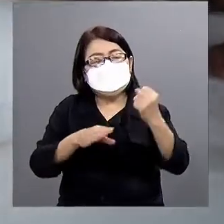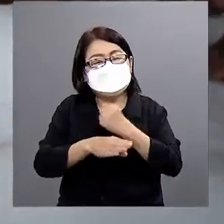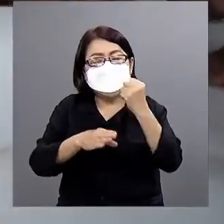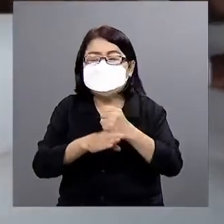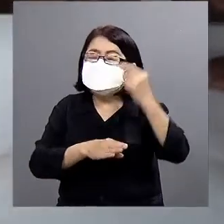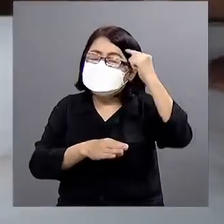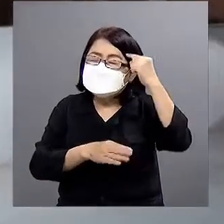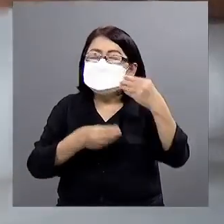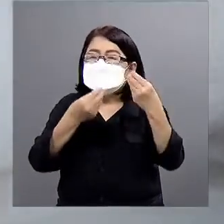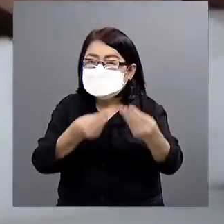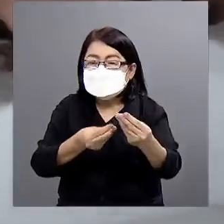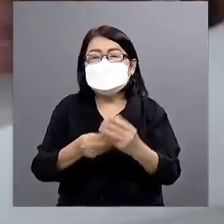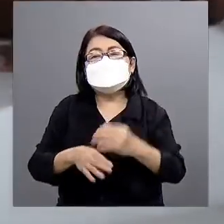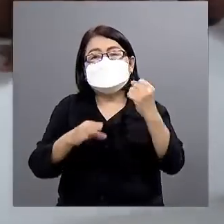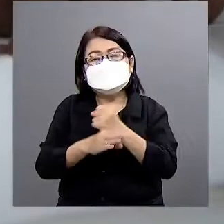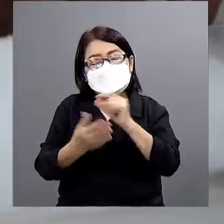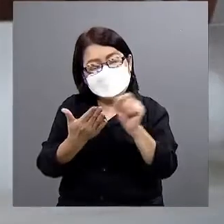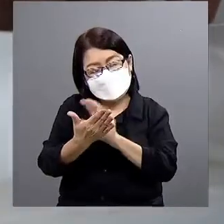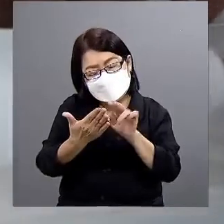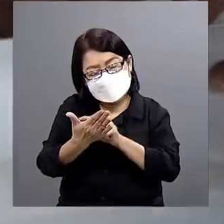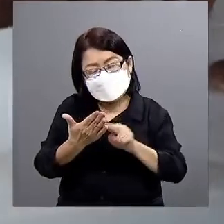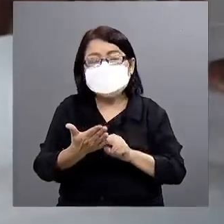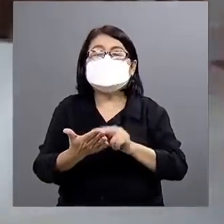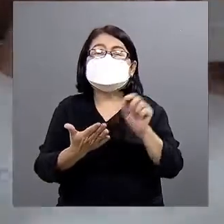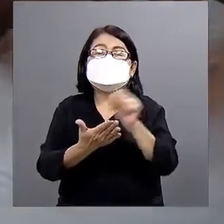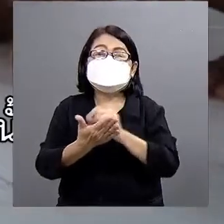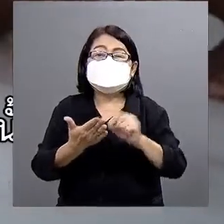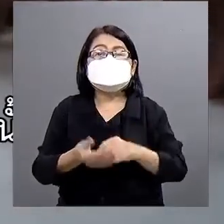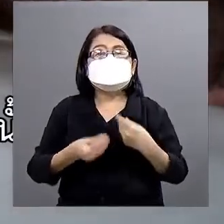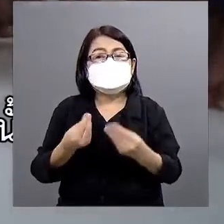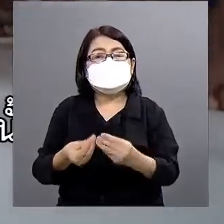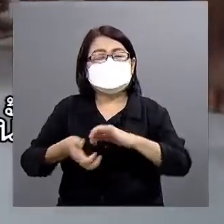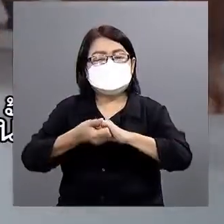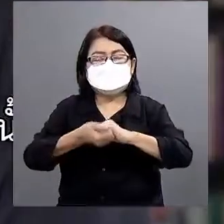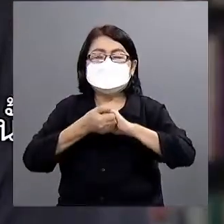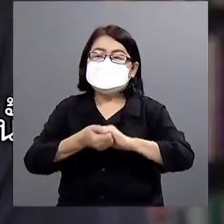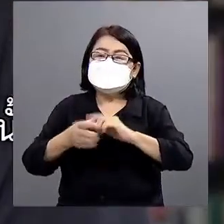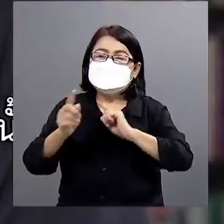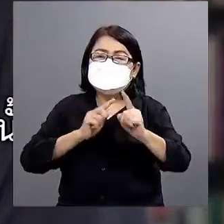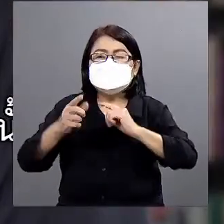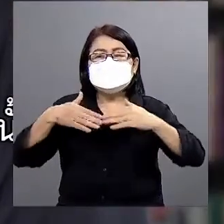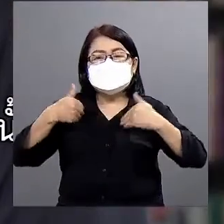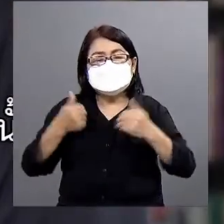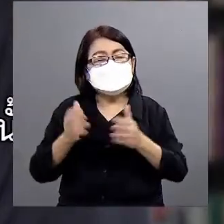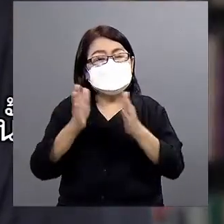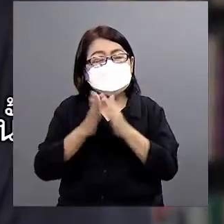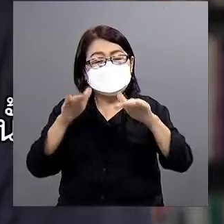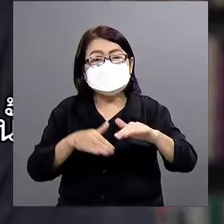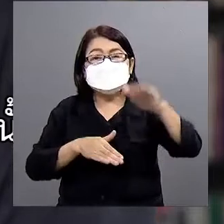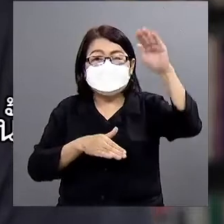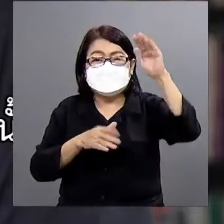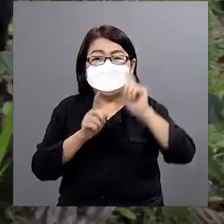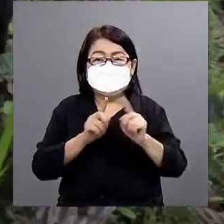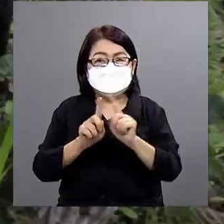การเขียนนะครับแล้วก็เรื่องของปฏิสัมพันธ์ระหว่างเด็กด้วยกันแล้วก็เด็กกับผู้ใหญ่ในชุมชนนะครับจะออกแบบการเรียนรู้ออกมา